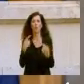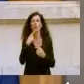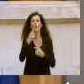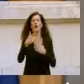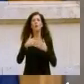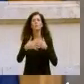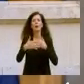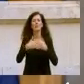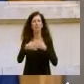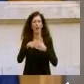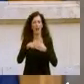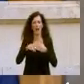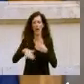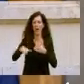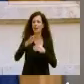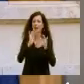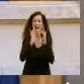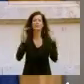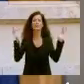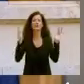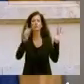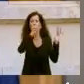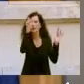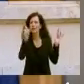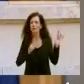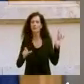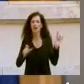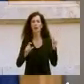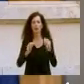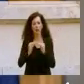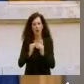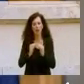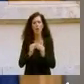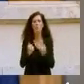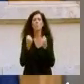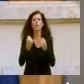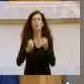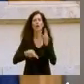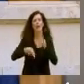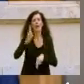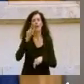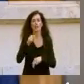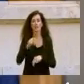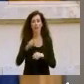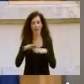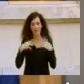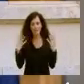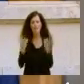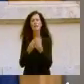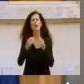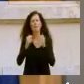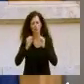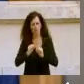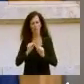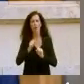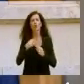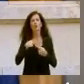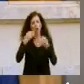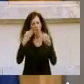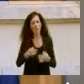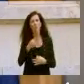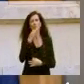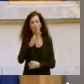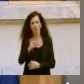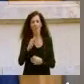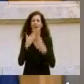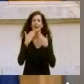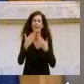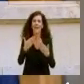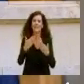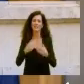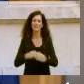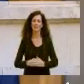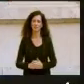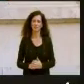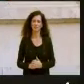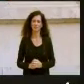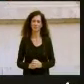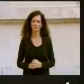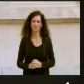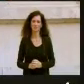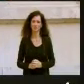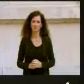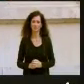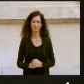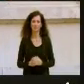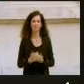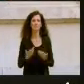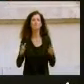digitalizzare di tutto il paese tutti insieme ce la possiamo fare e sono sicuro che ce la faremo grazie partiamo